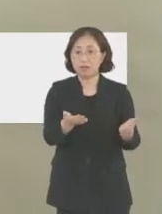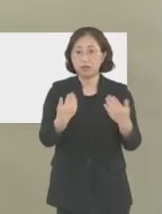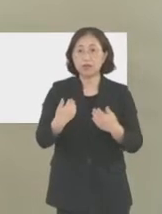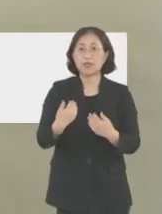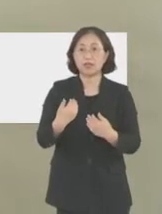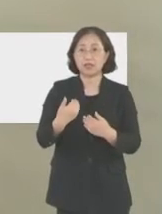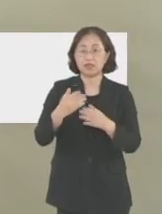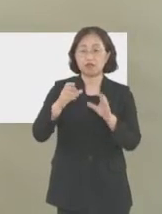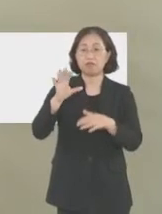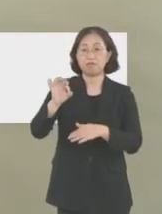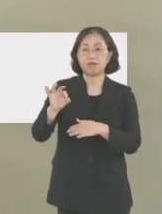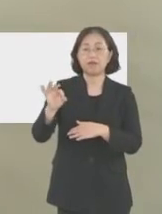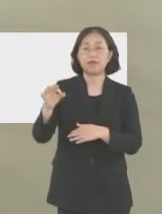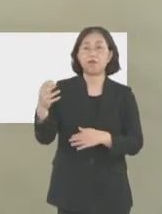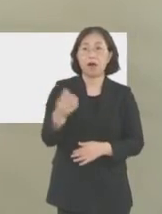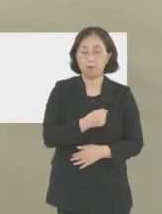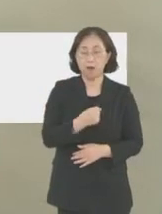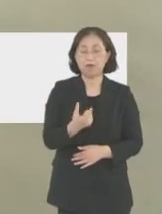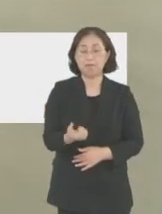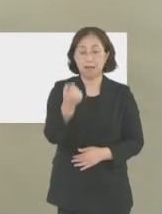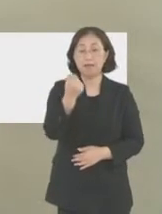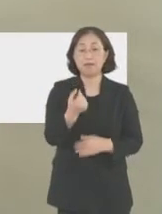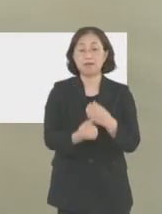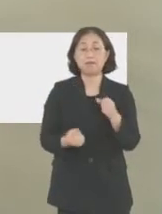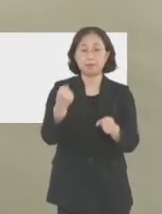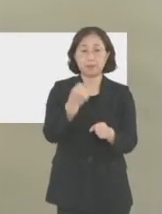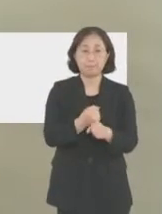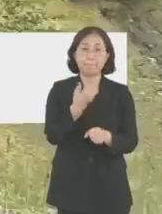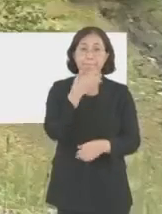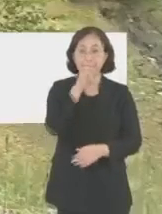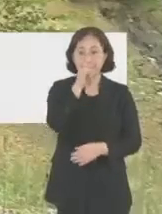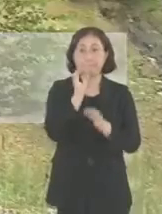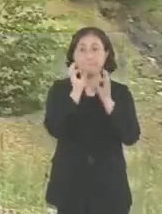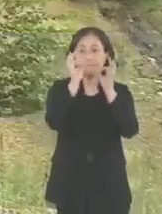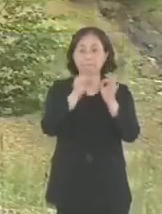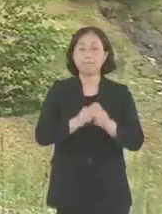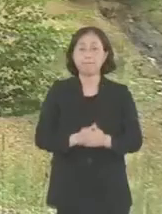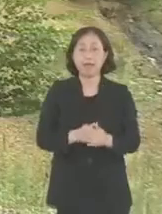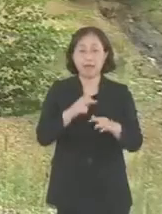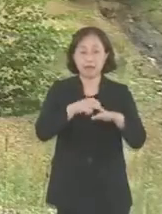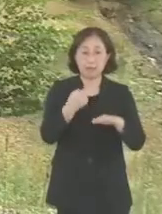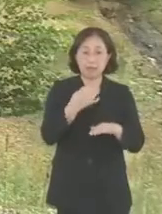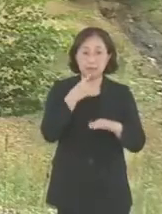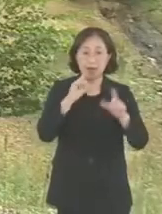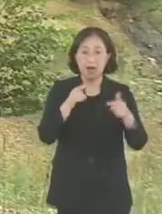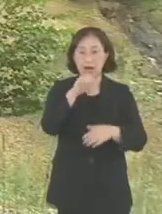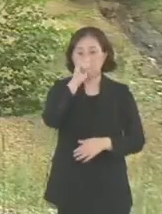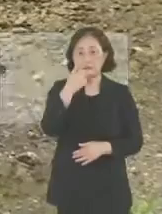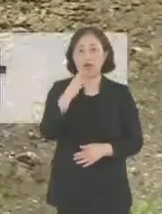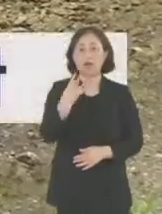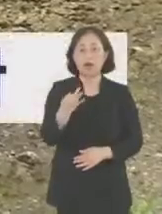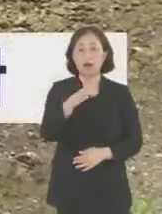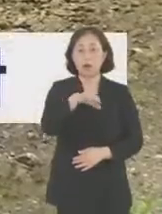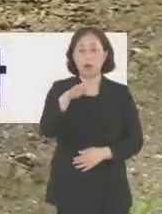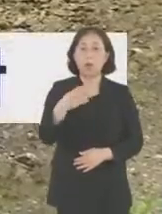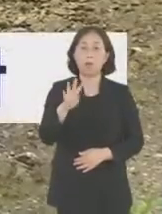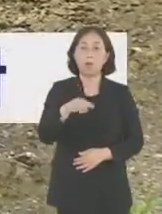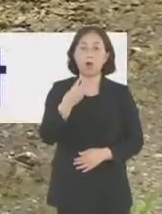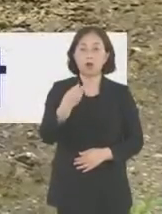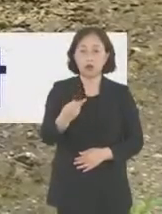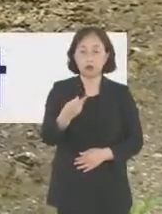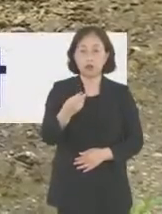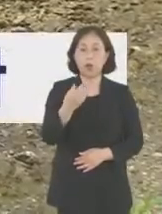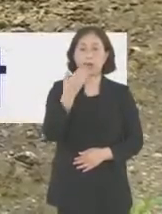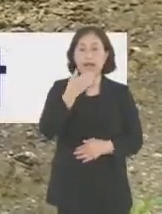마련해서 최대한 빠른 시간 내에 좀 제대로 복구를 할 수 있도록. 금산뿐 아니라 서산 14곳, 보령 12곳,